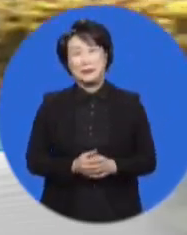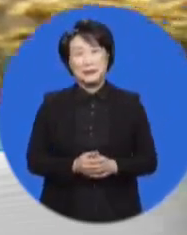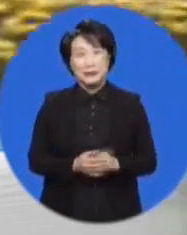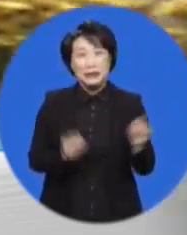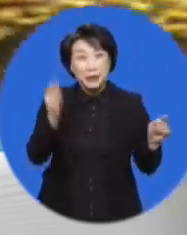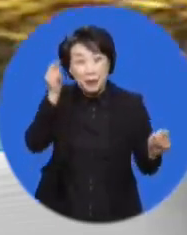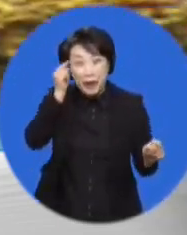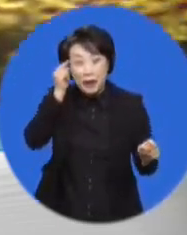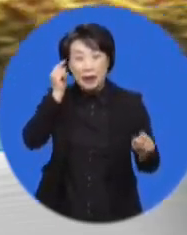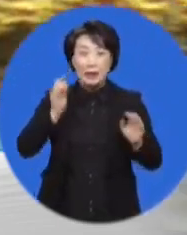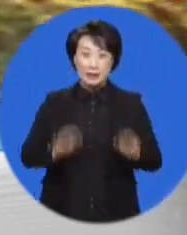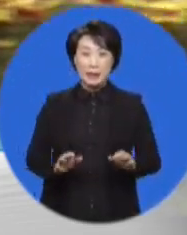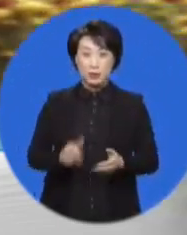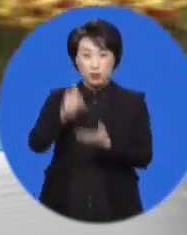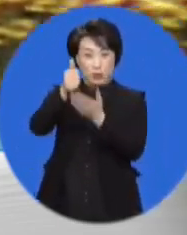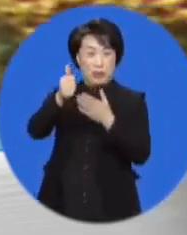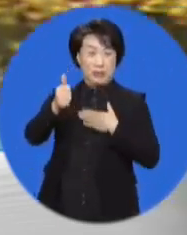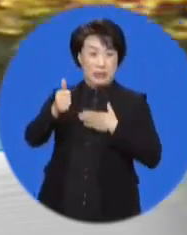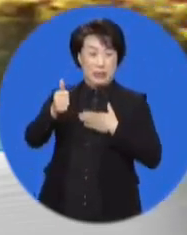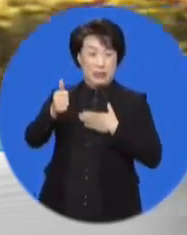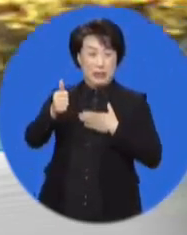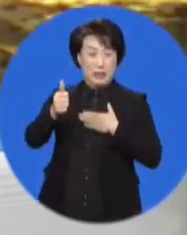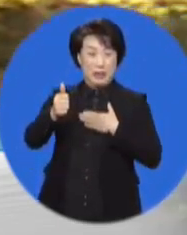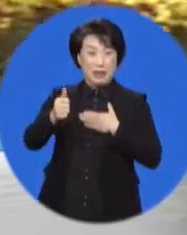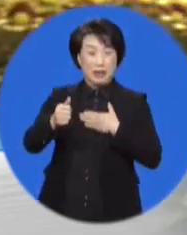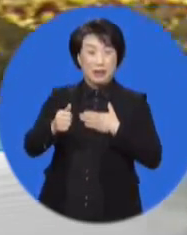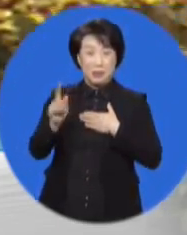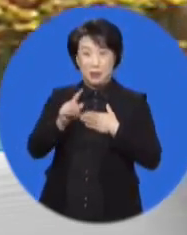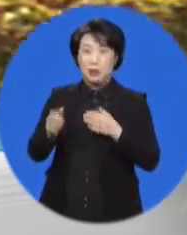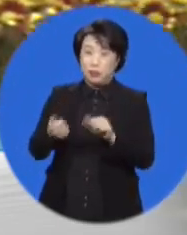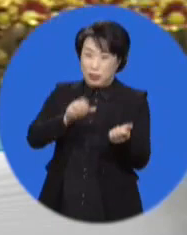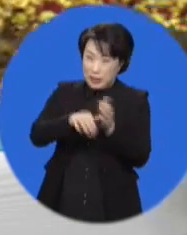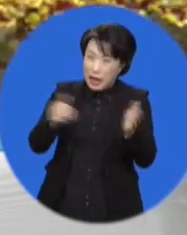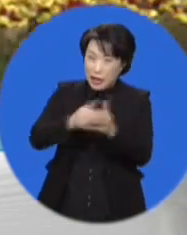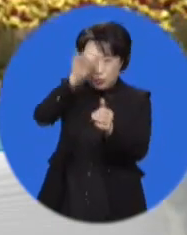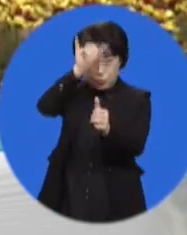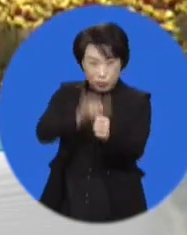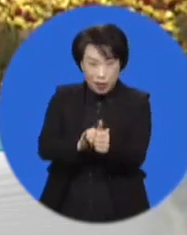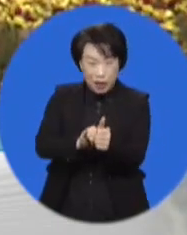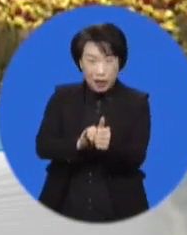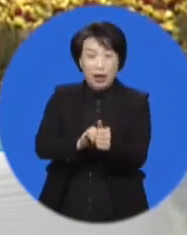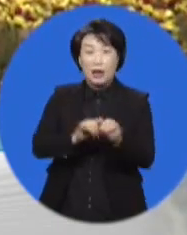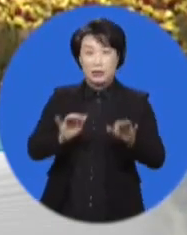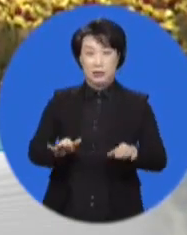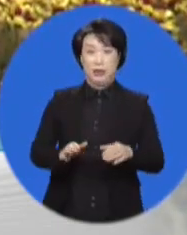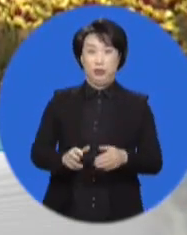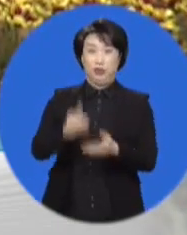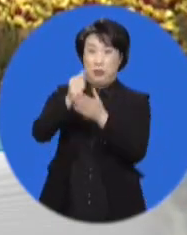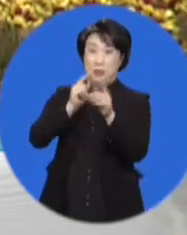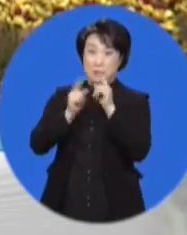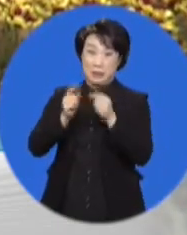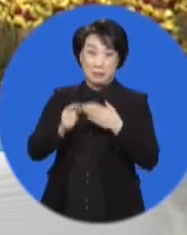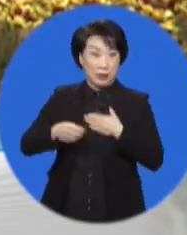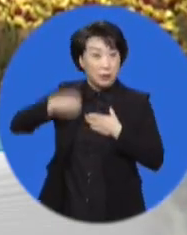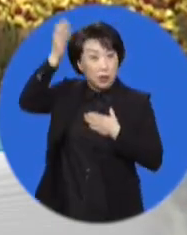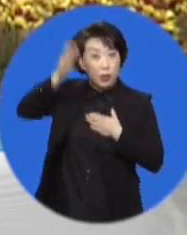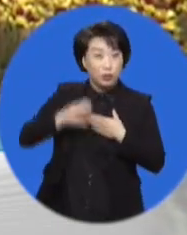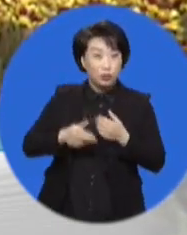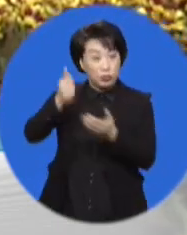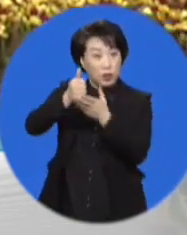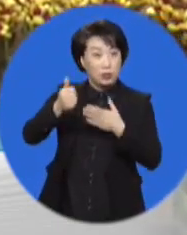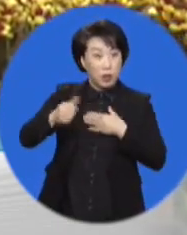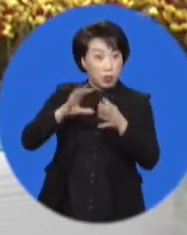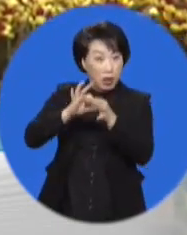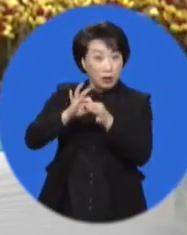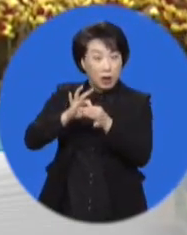이게 뭐냐? 주님이 뭐라고 했어요? 죽도록 충성하라고 했는데 우리가 주님 말씀을 잊어버리고 주님과